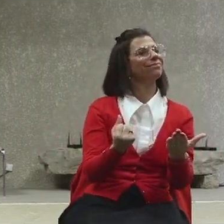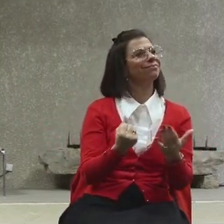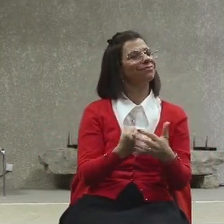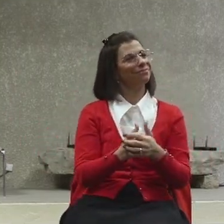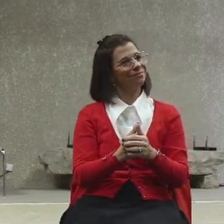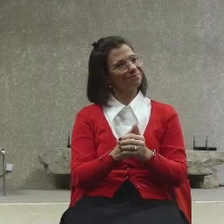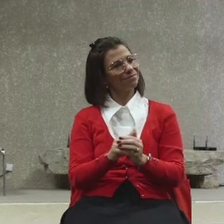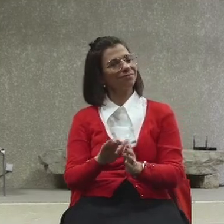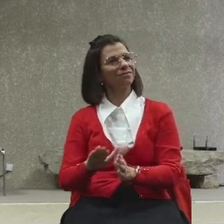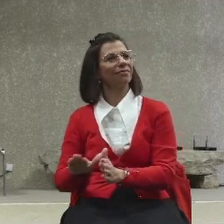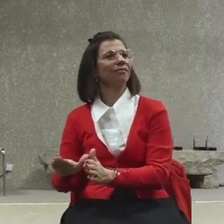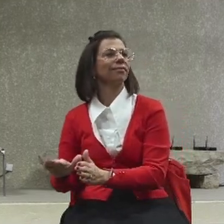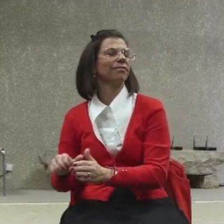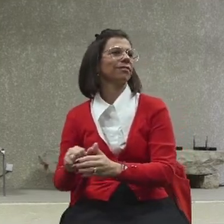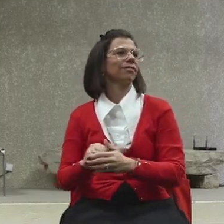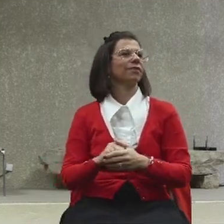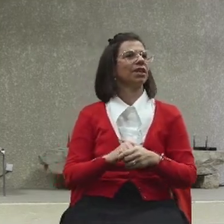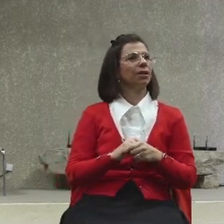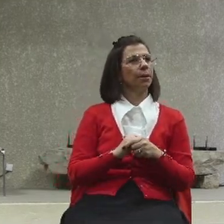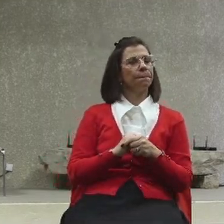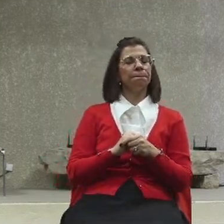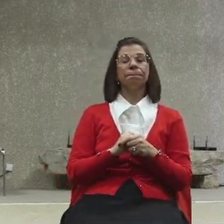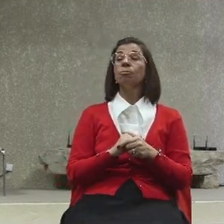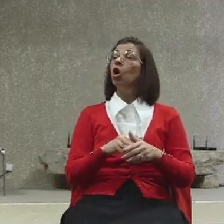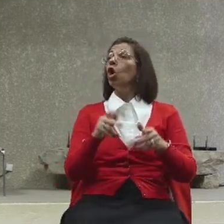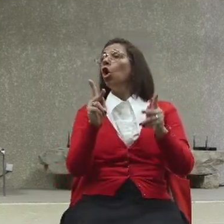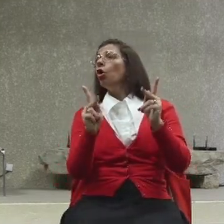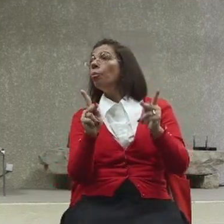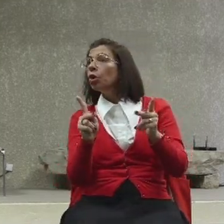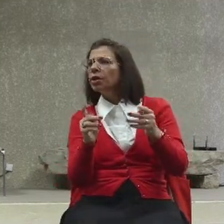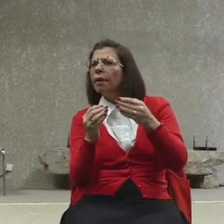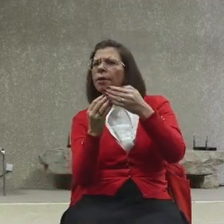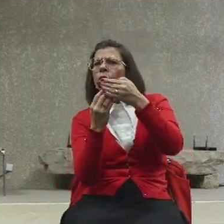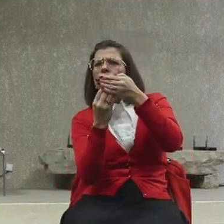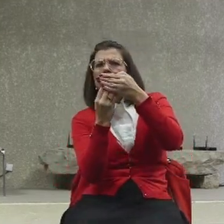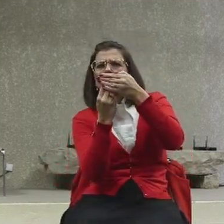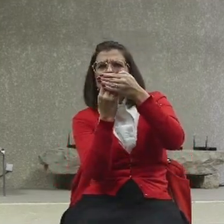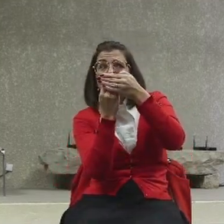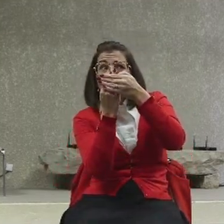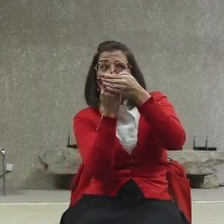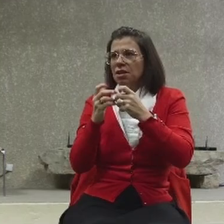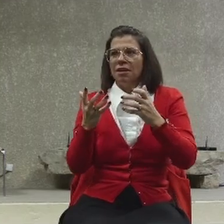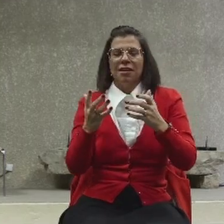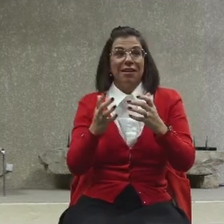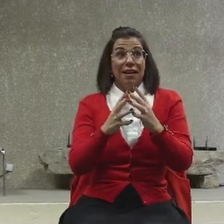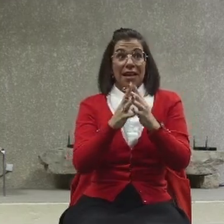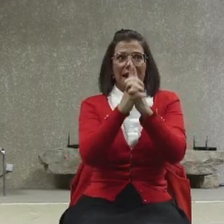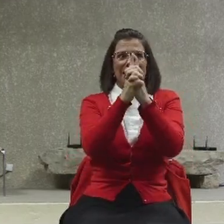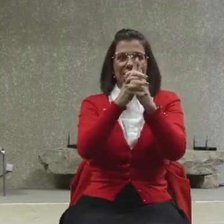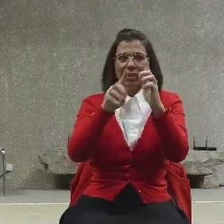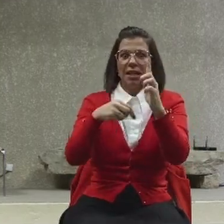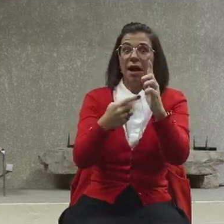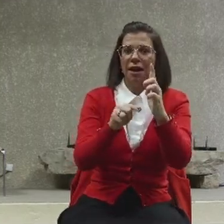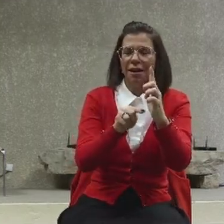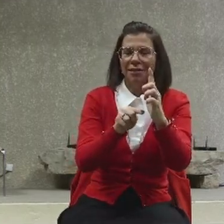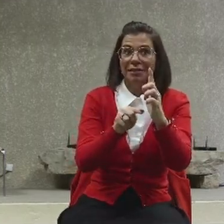que, oui, nous sommes de nouvelles créations. Et si Dieu dit que nous sommes